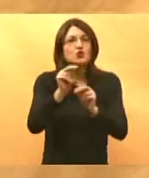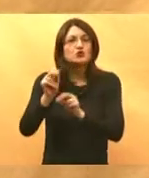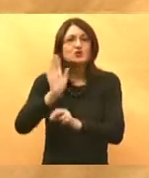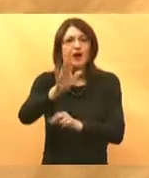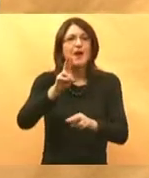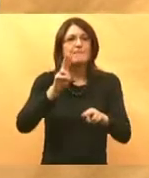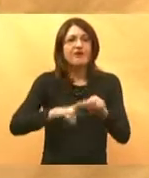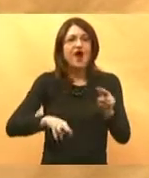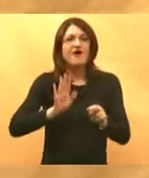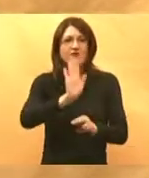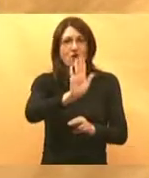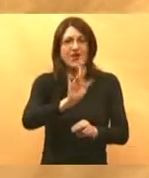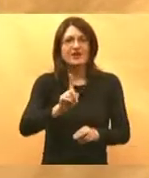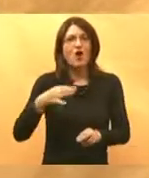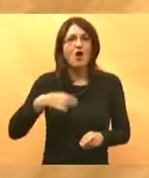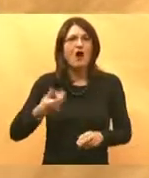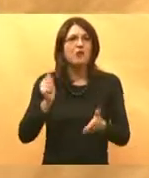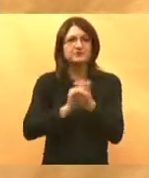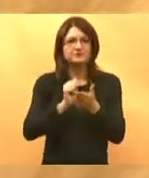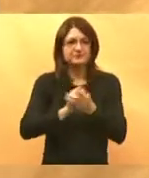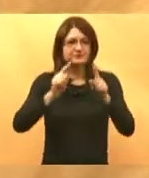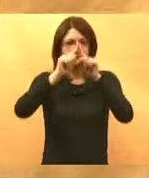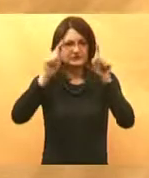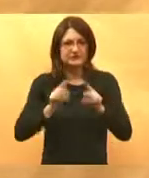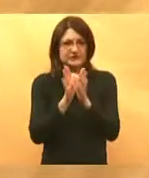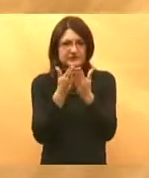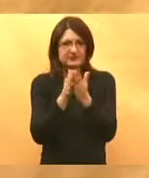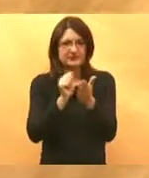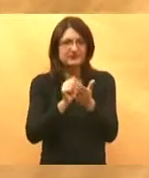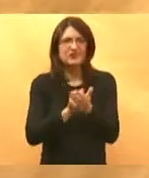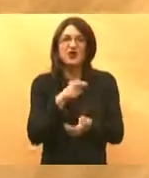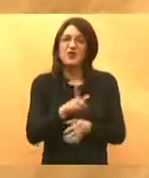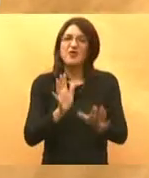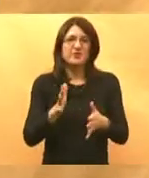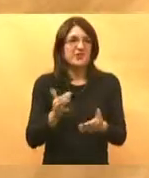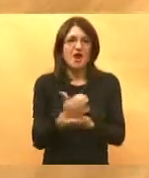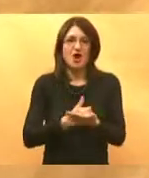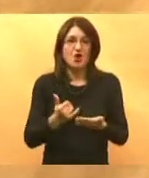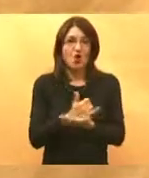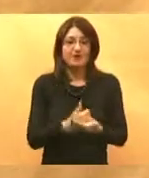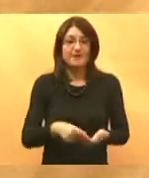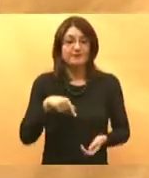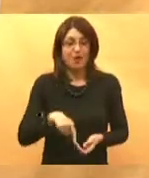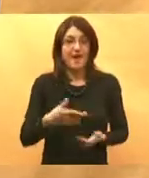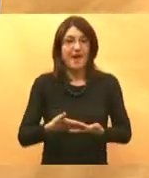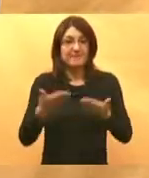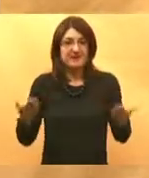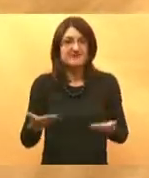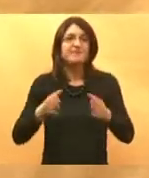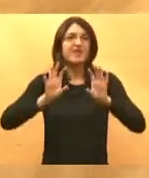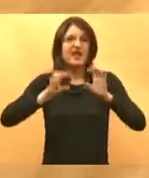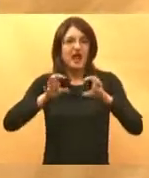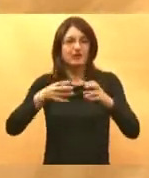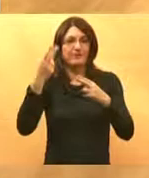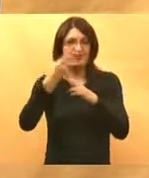nažalost to ili bude u obliku tiskanog letka ili tiskane knjižice od toga nikakve koriste dok mi na ovakvim emisijama na radiju i televiziji koji su